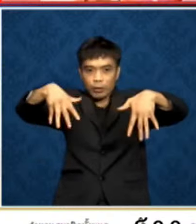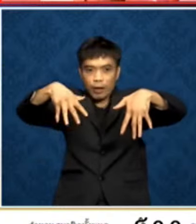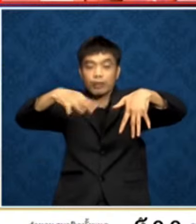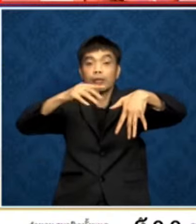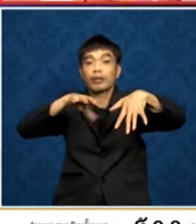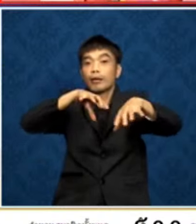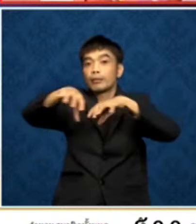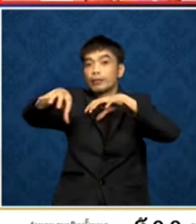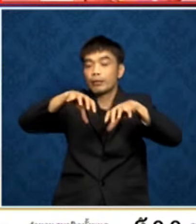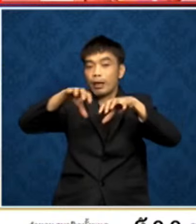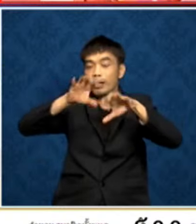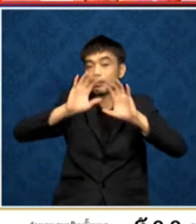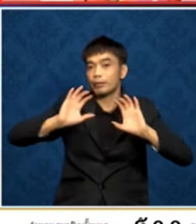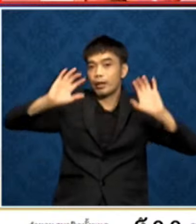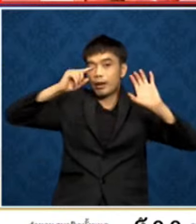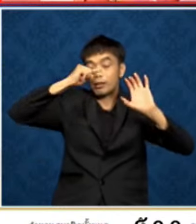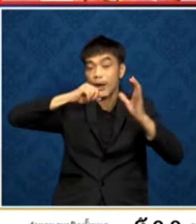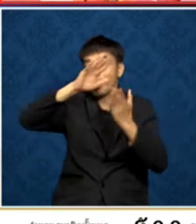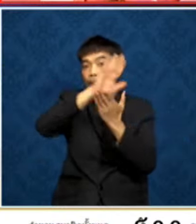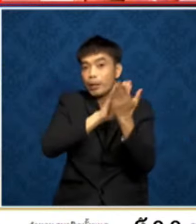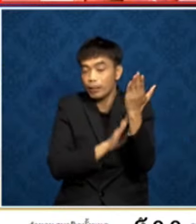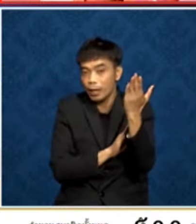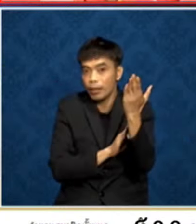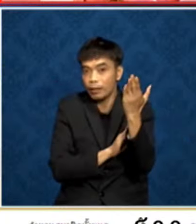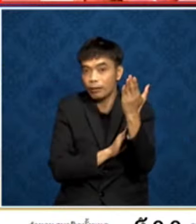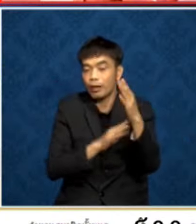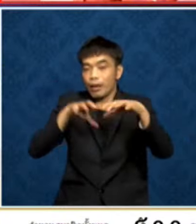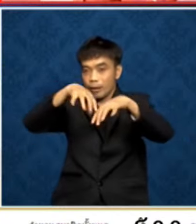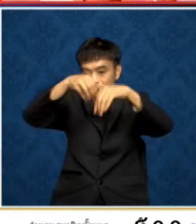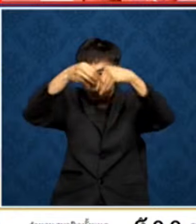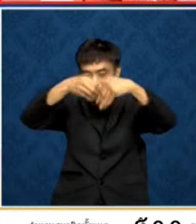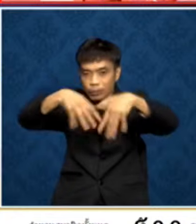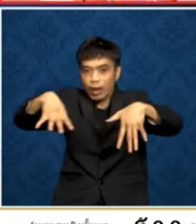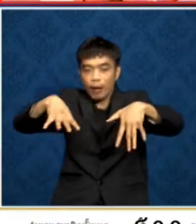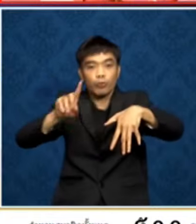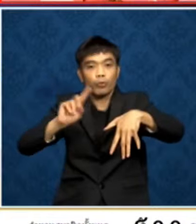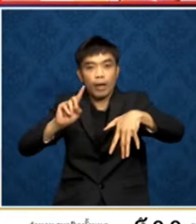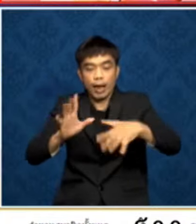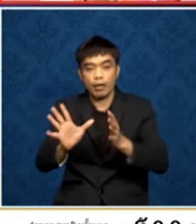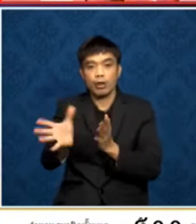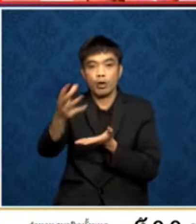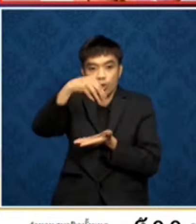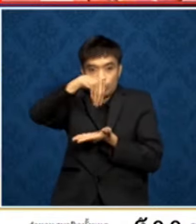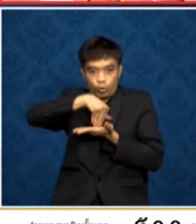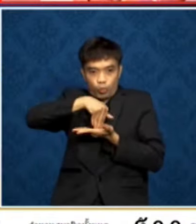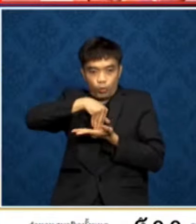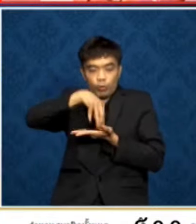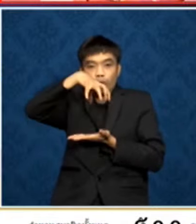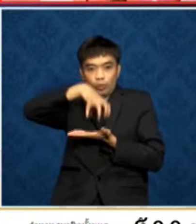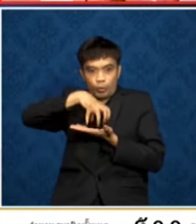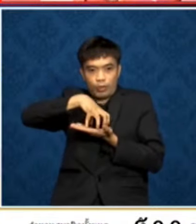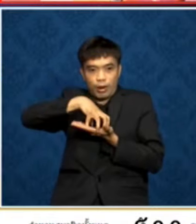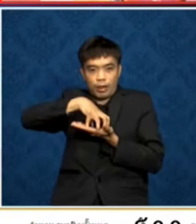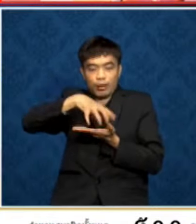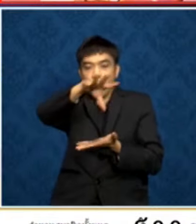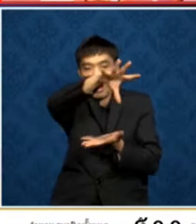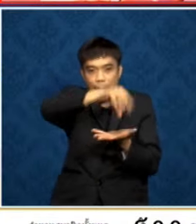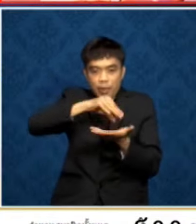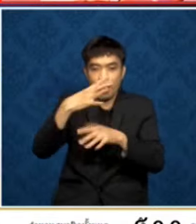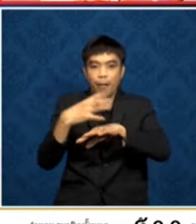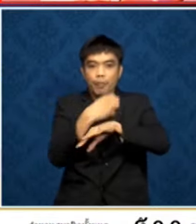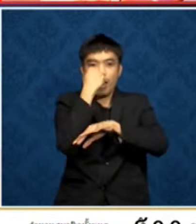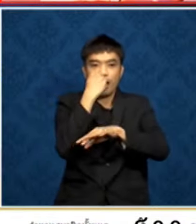นั้นวางอยู่บนลกฐานของการรวมศูนย์อำนาจไว้ที่ส่วนกลางเรามีโครง